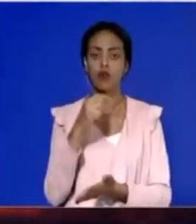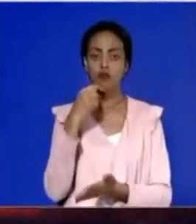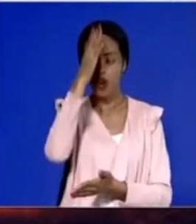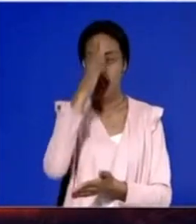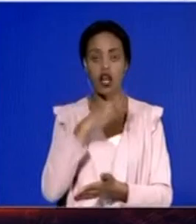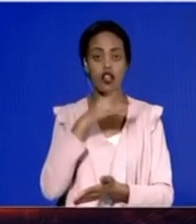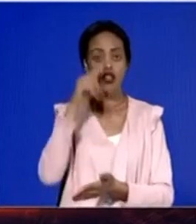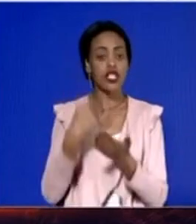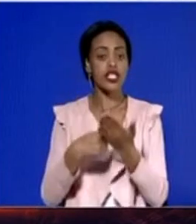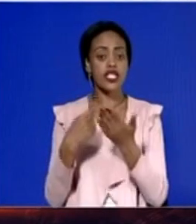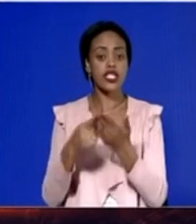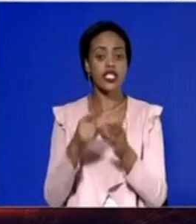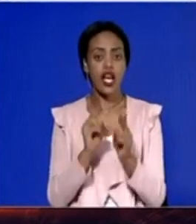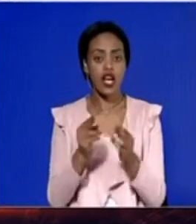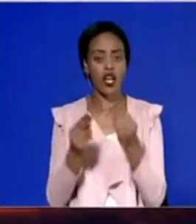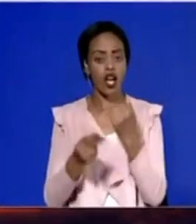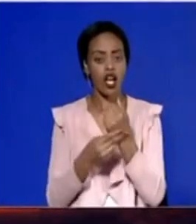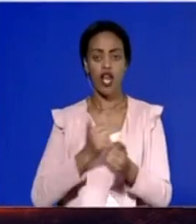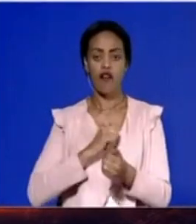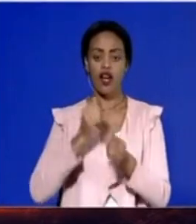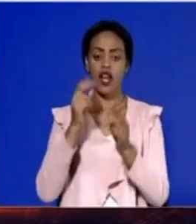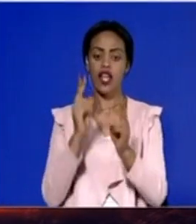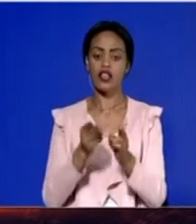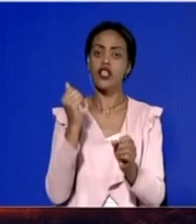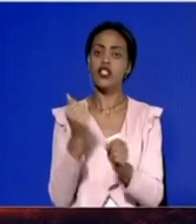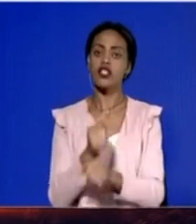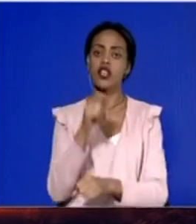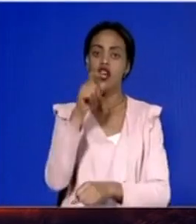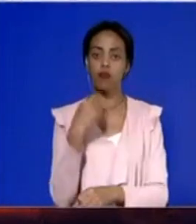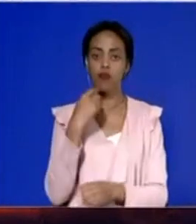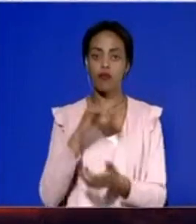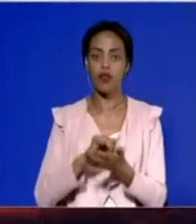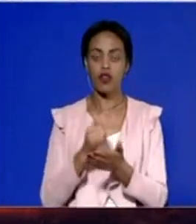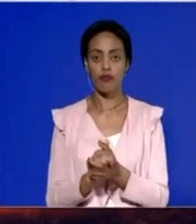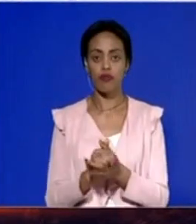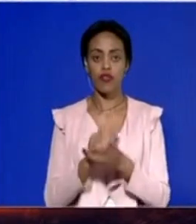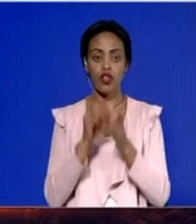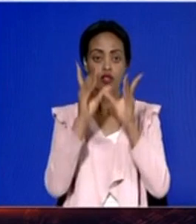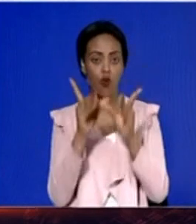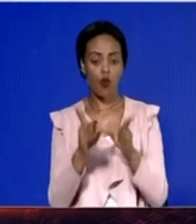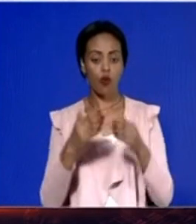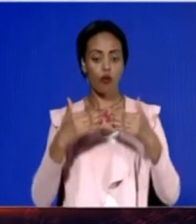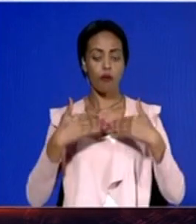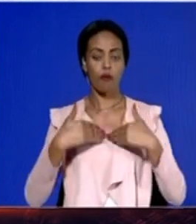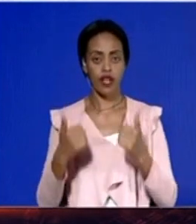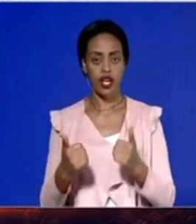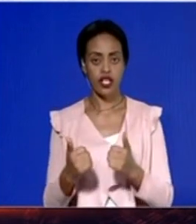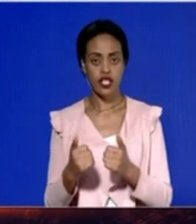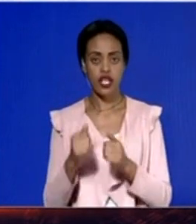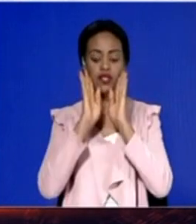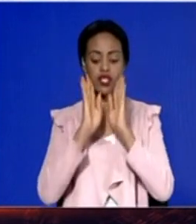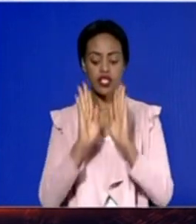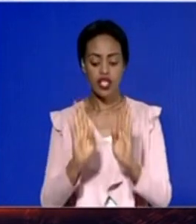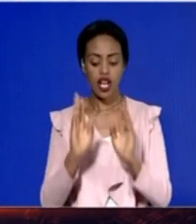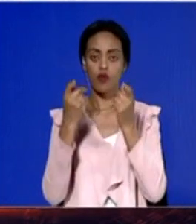ኣይተተኪኡ እዚ ታሪክ ዓቂብና ናይ ባዕልና ታሪክ ክንሰርሕ ይግባእ ድማ ኢሎም ዝኸበርኩም መናእሰይ ምእንተ ሰላም